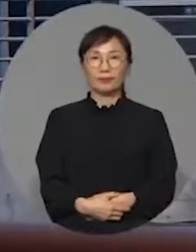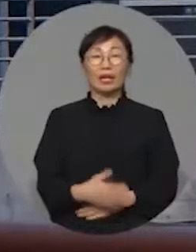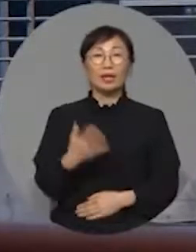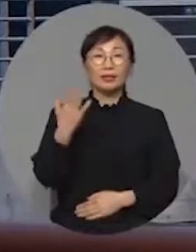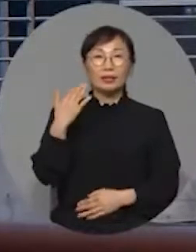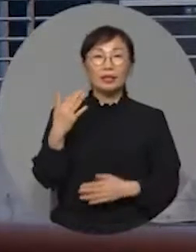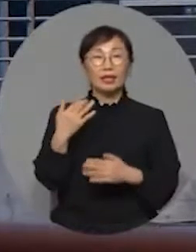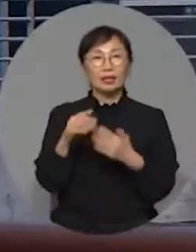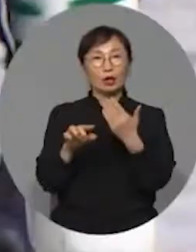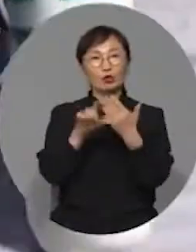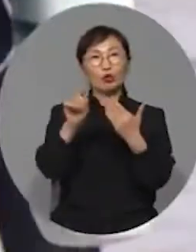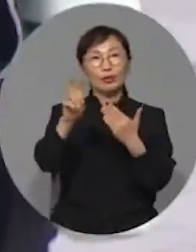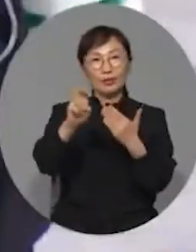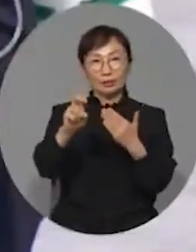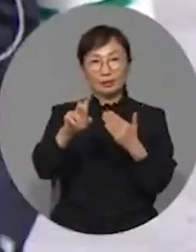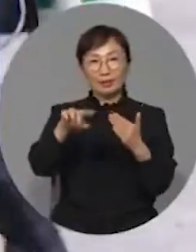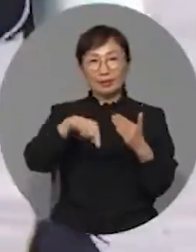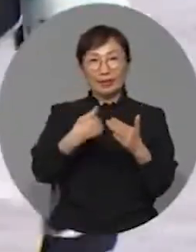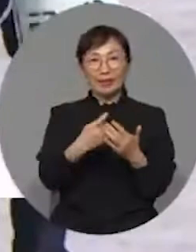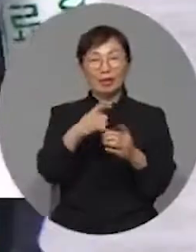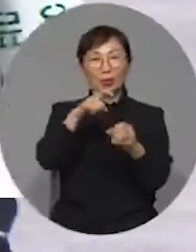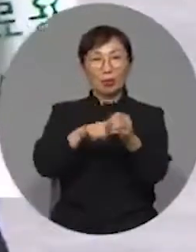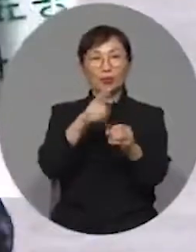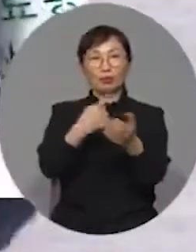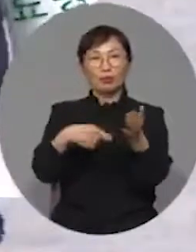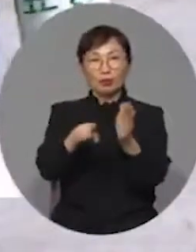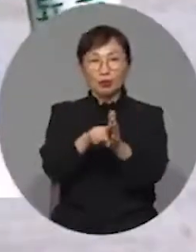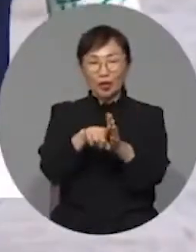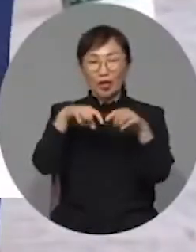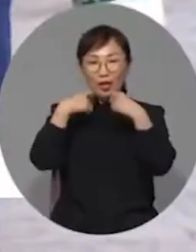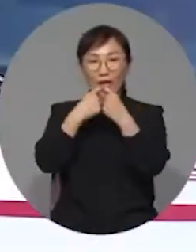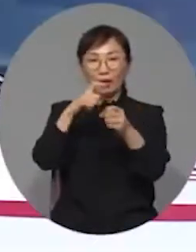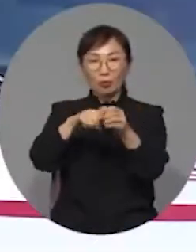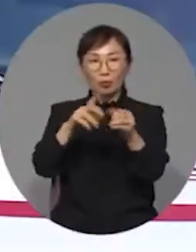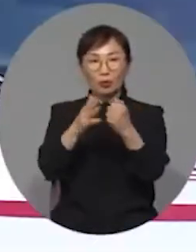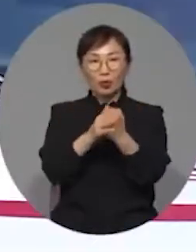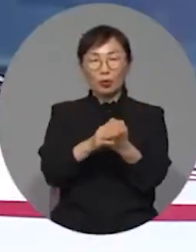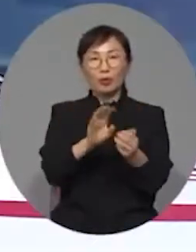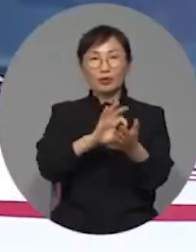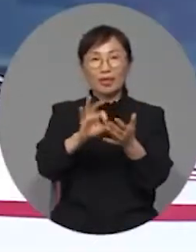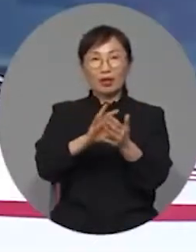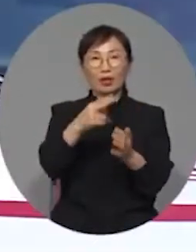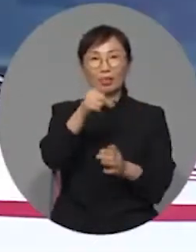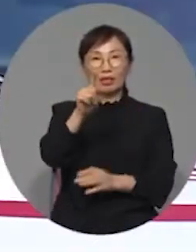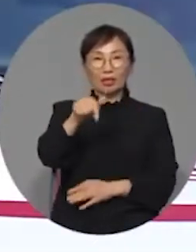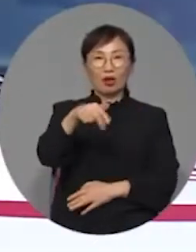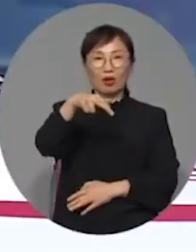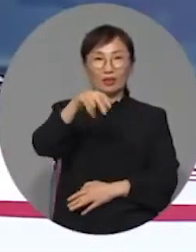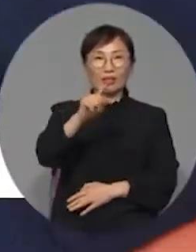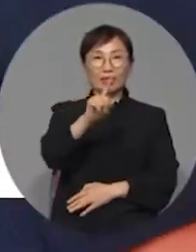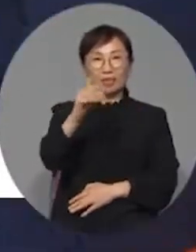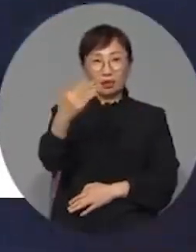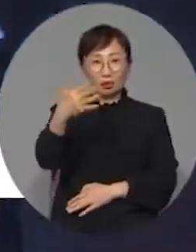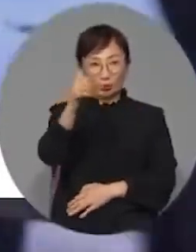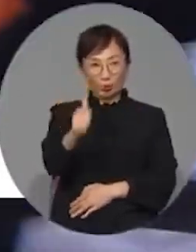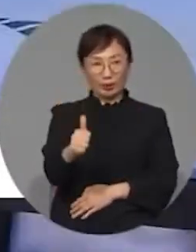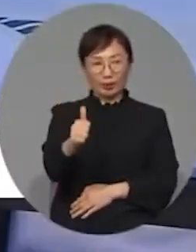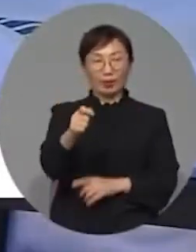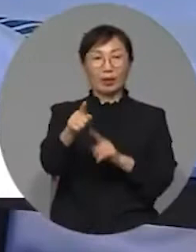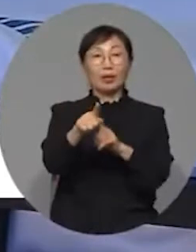지난달 20일 자신의 인척을 위해 구급차를 사적으로 동원한 전주 덕진 소방서장. 당일 저녁